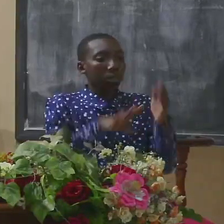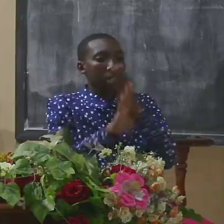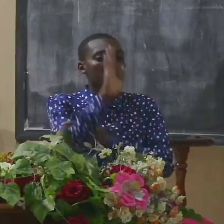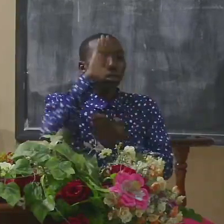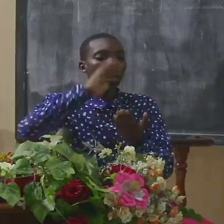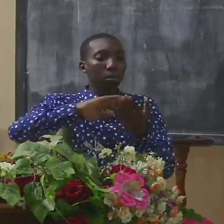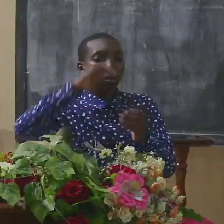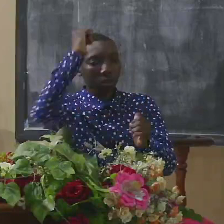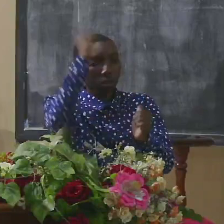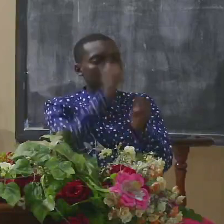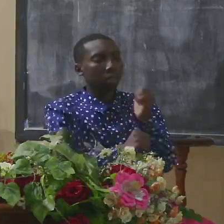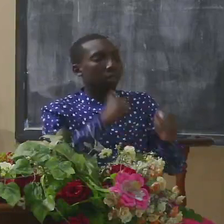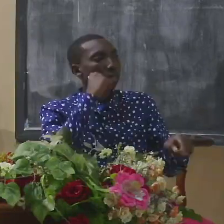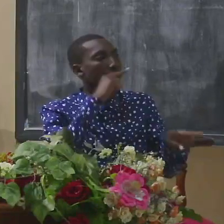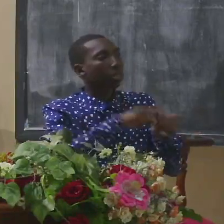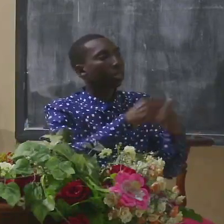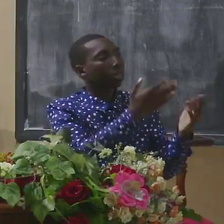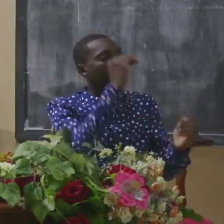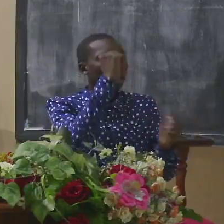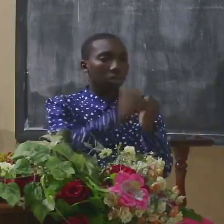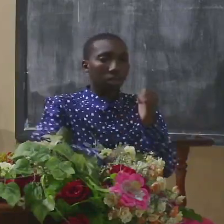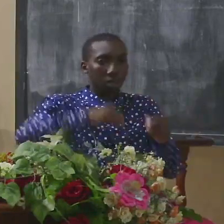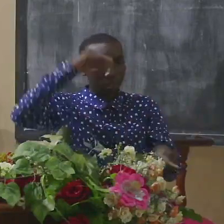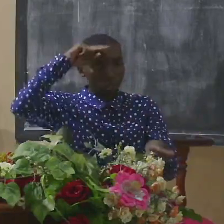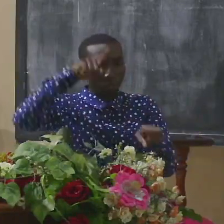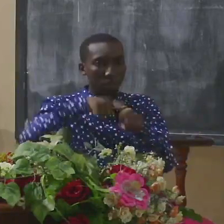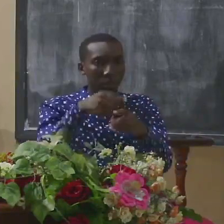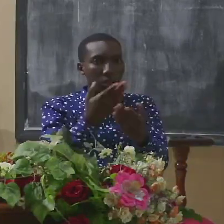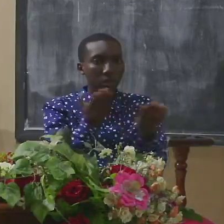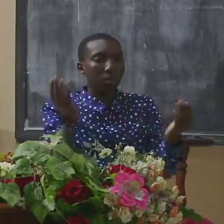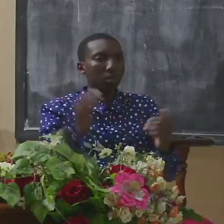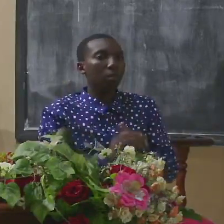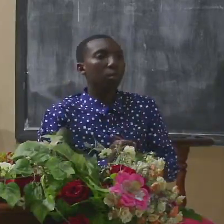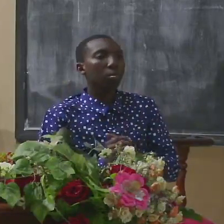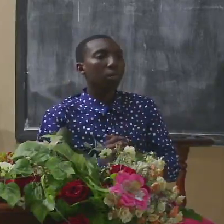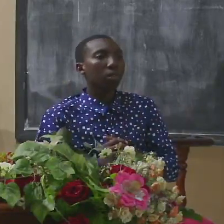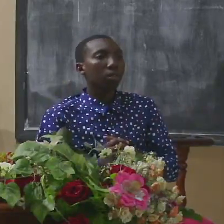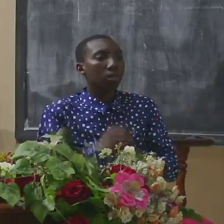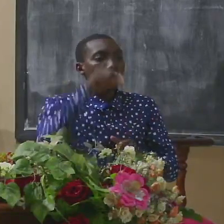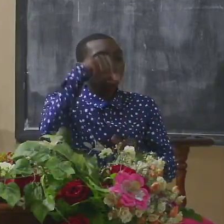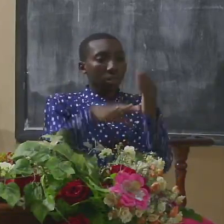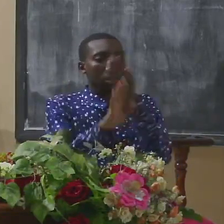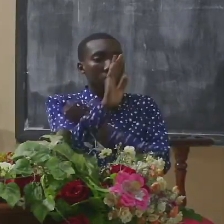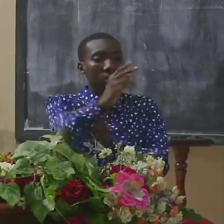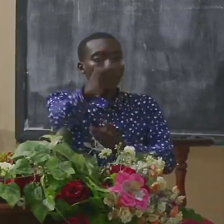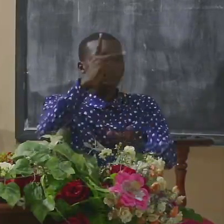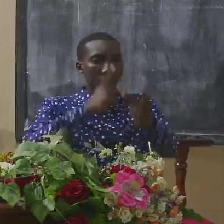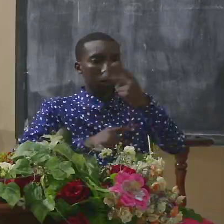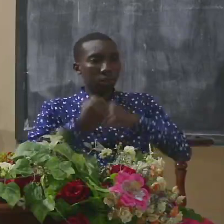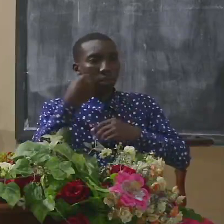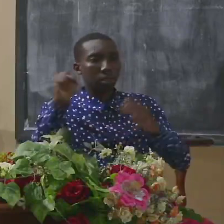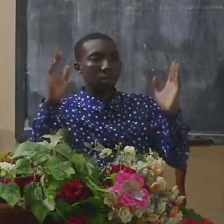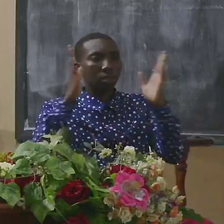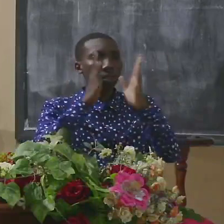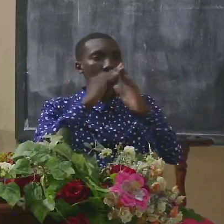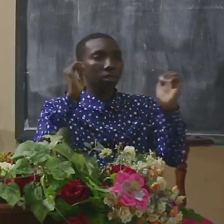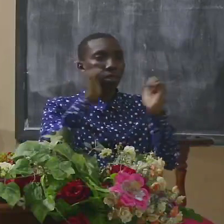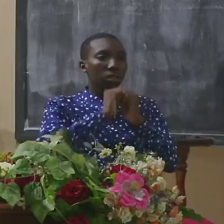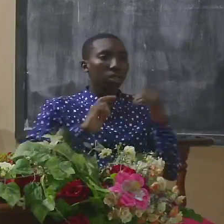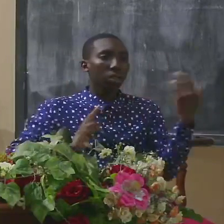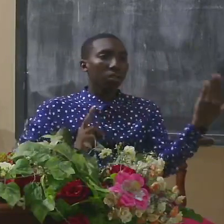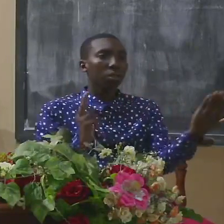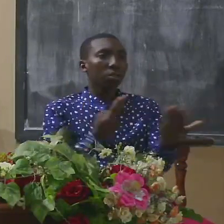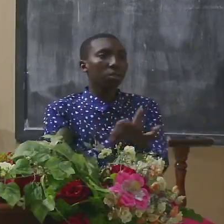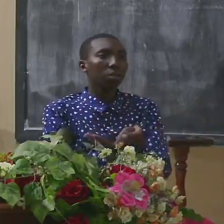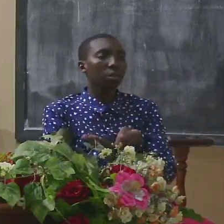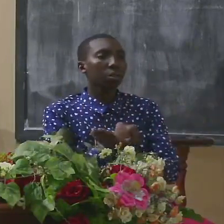Et qu'il pardonne à chaque sœur et à chaque frère. Qu'il vienne se réunir